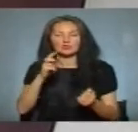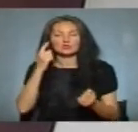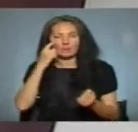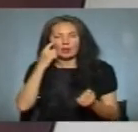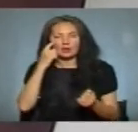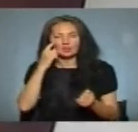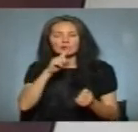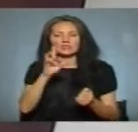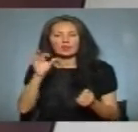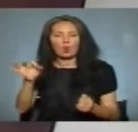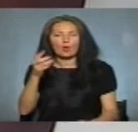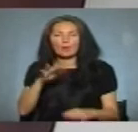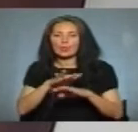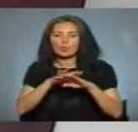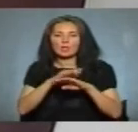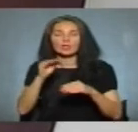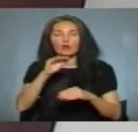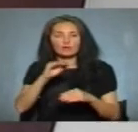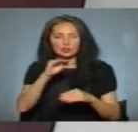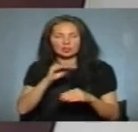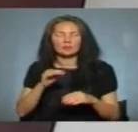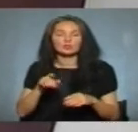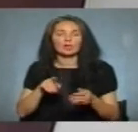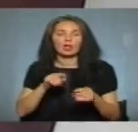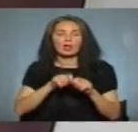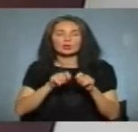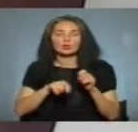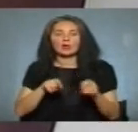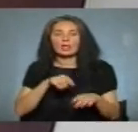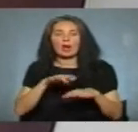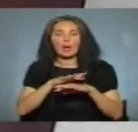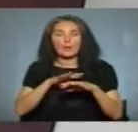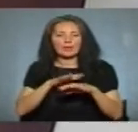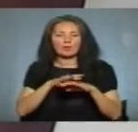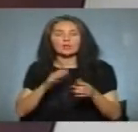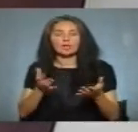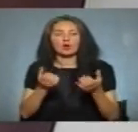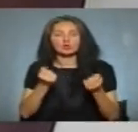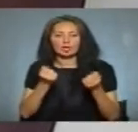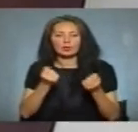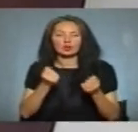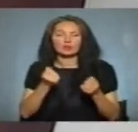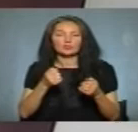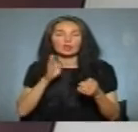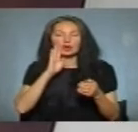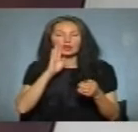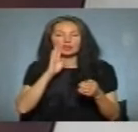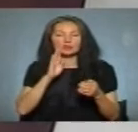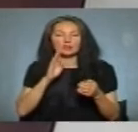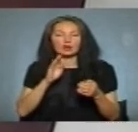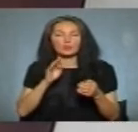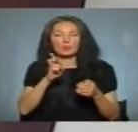математики і фізики. На тестування з математики максимальну кількість балів отримала випускниця Тернопільської школи номер 3 Софія Брюхань,